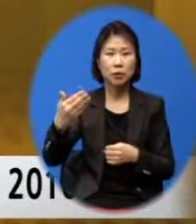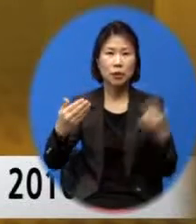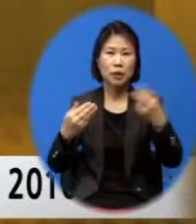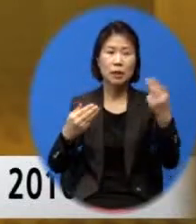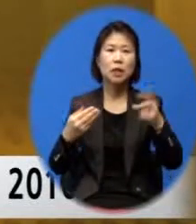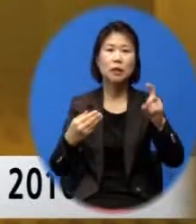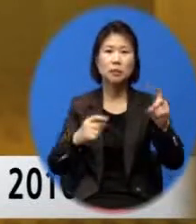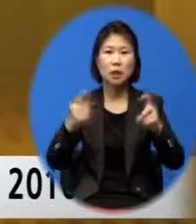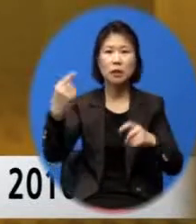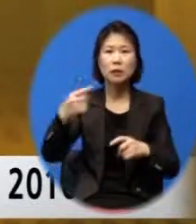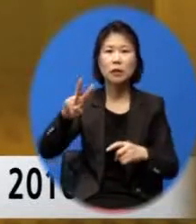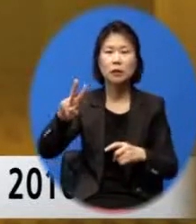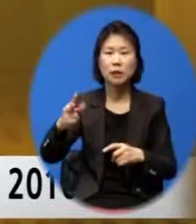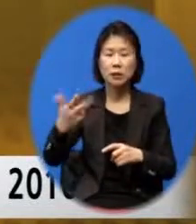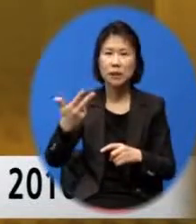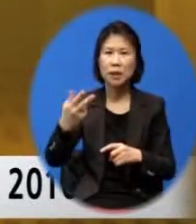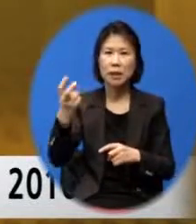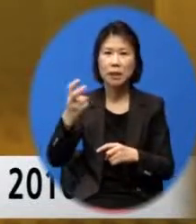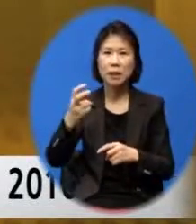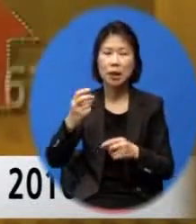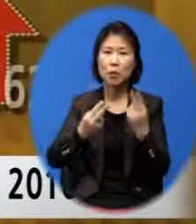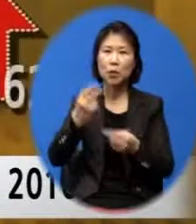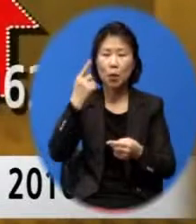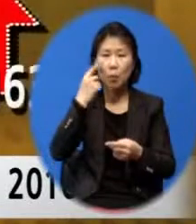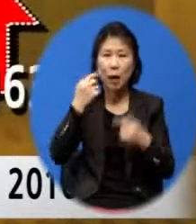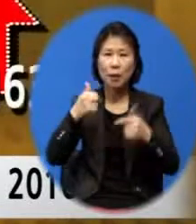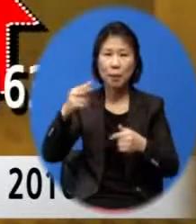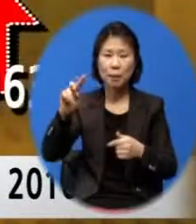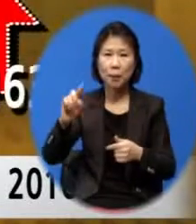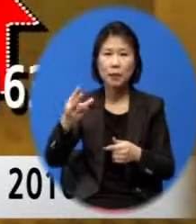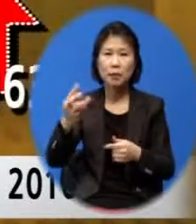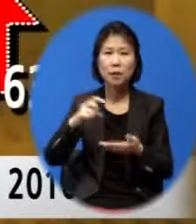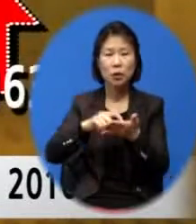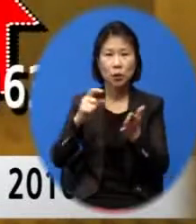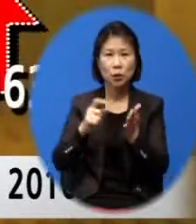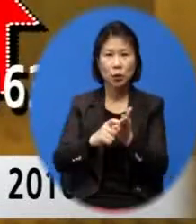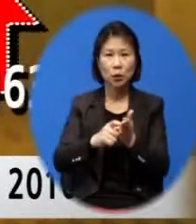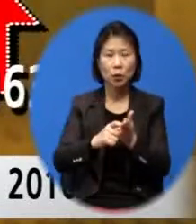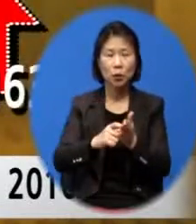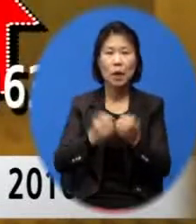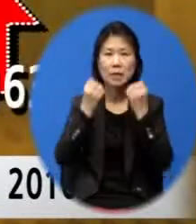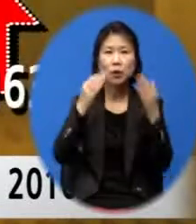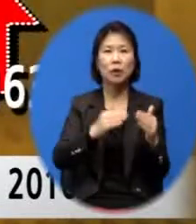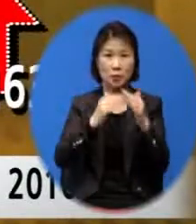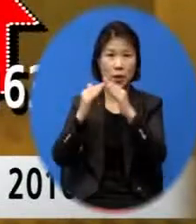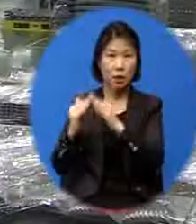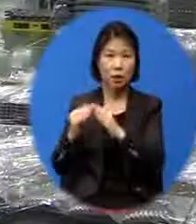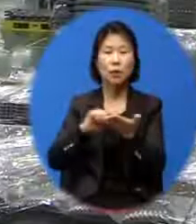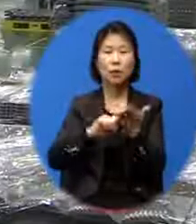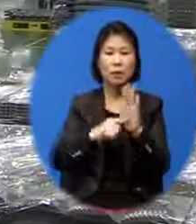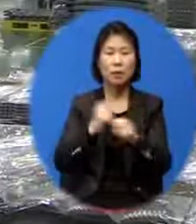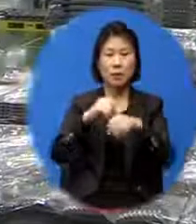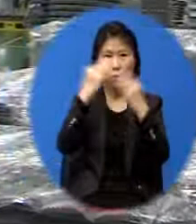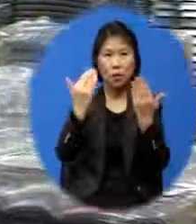2010년 1720개 업체와 비교하면 해마다 163개 업체가 도내 산업단지에 새롭게 입주한 것으로